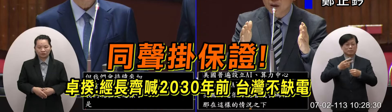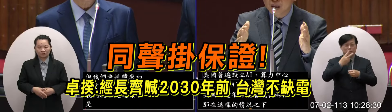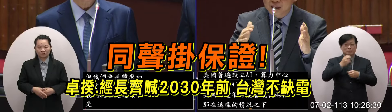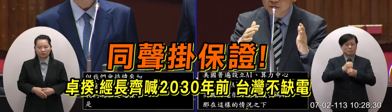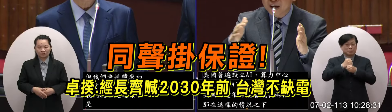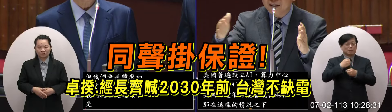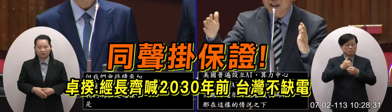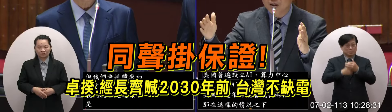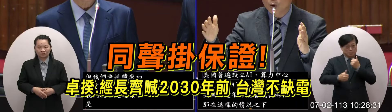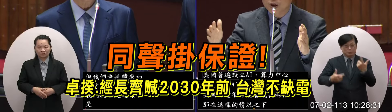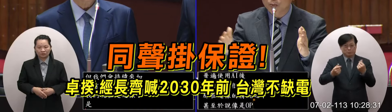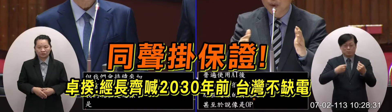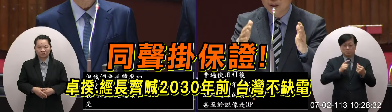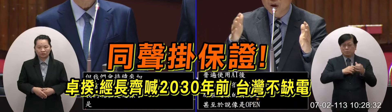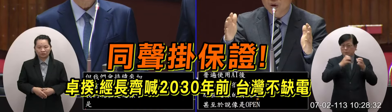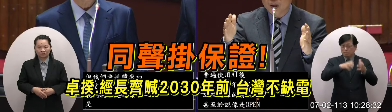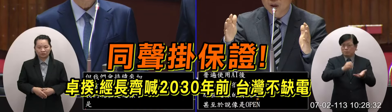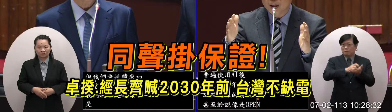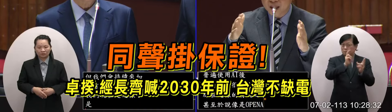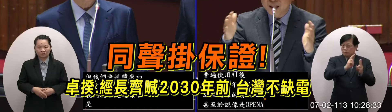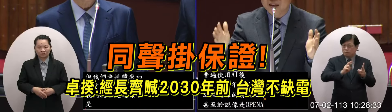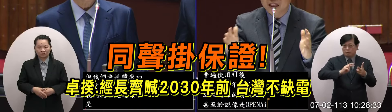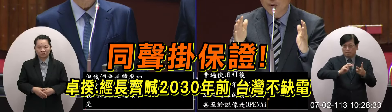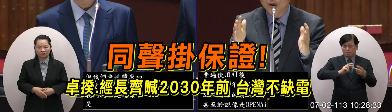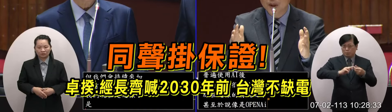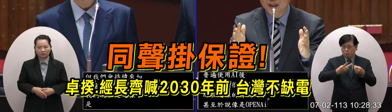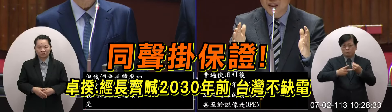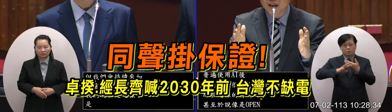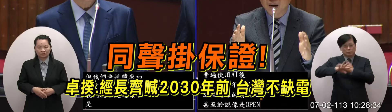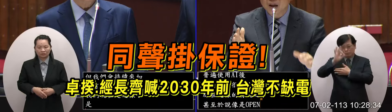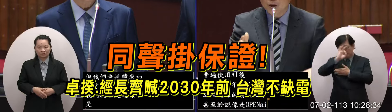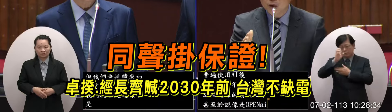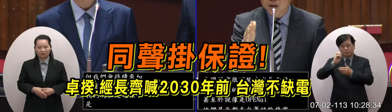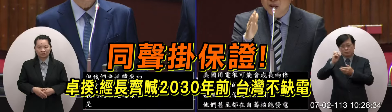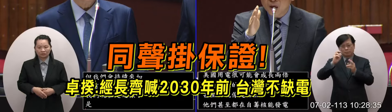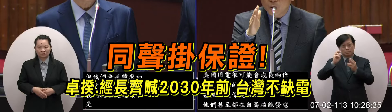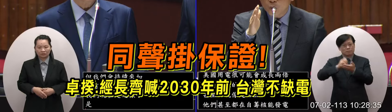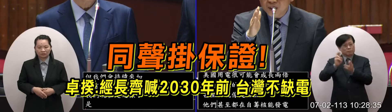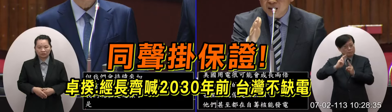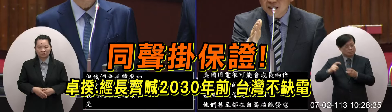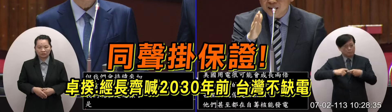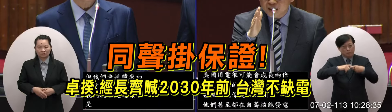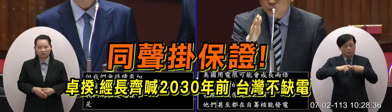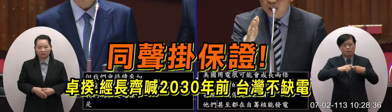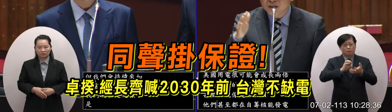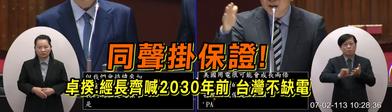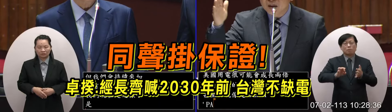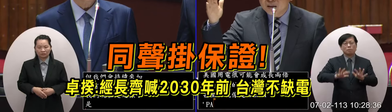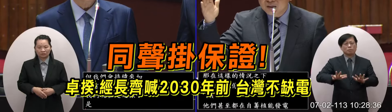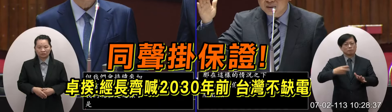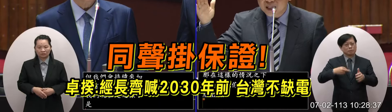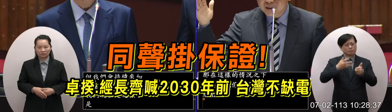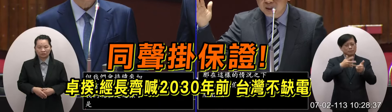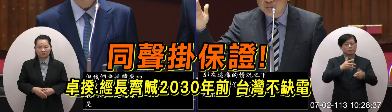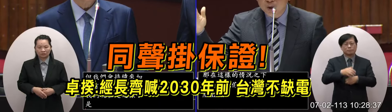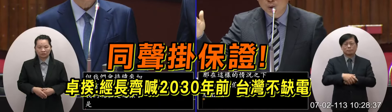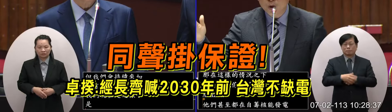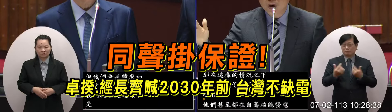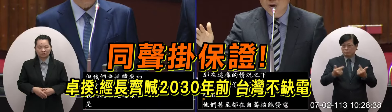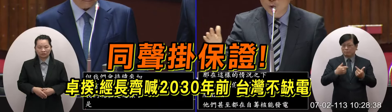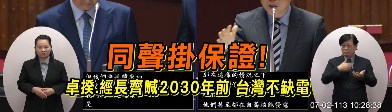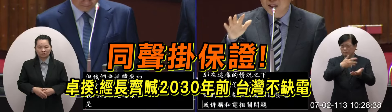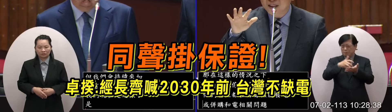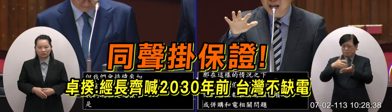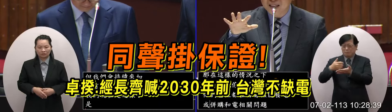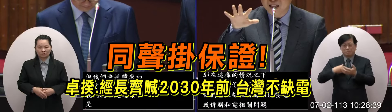筹核能发电或者是并购核电相关的问题、哦、所以我想要再次问，在这么